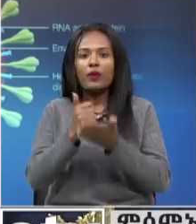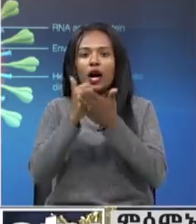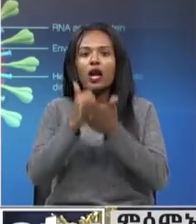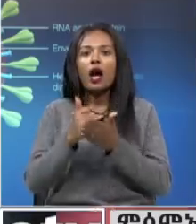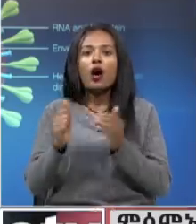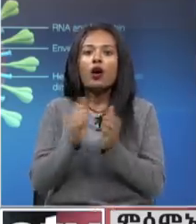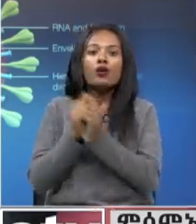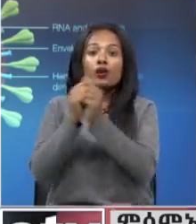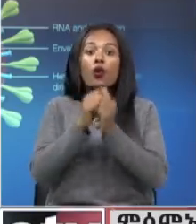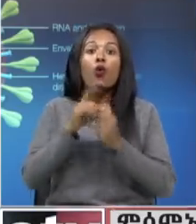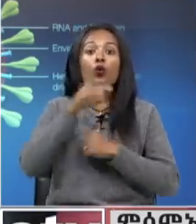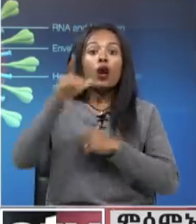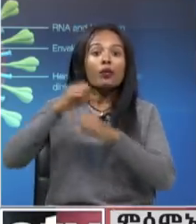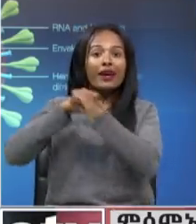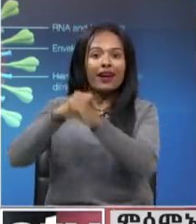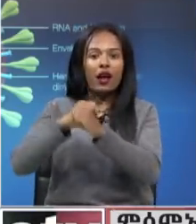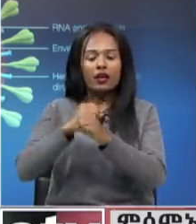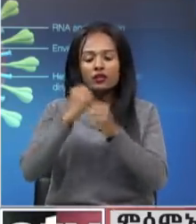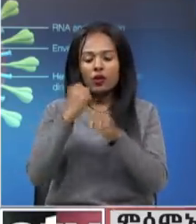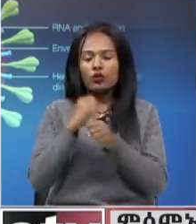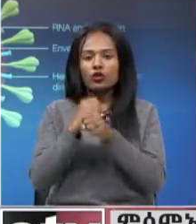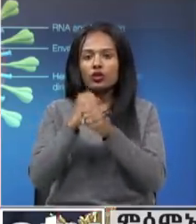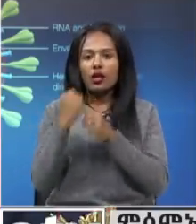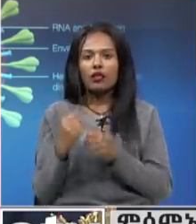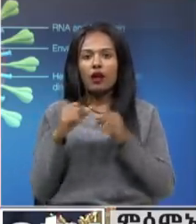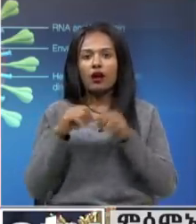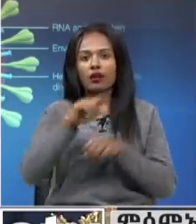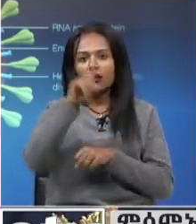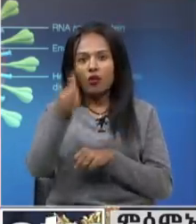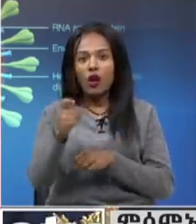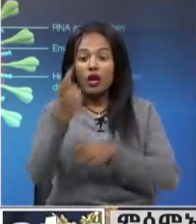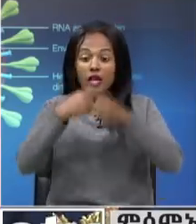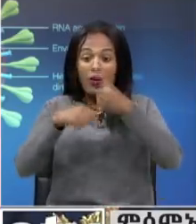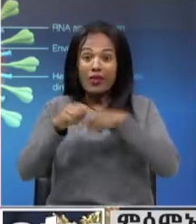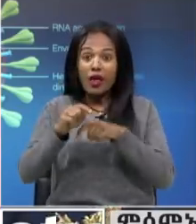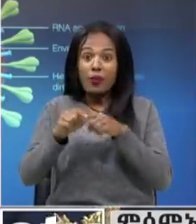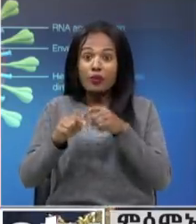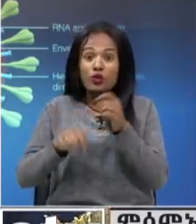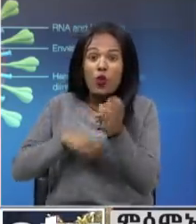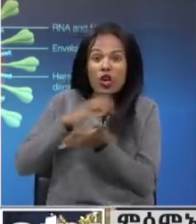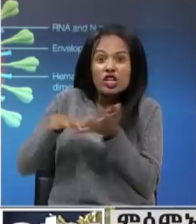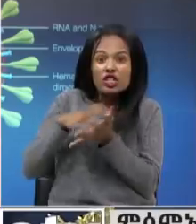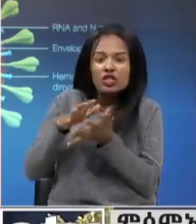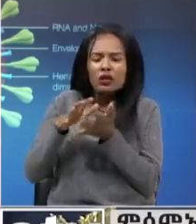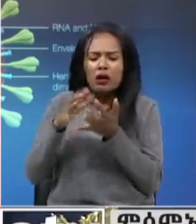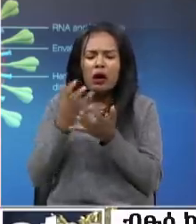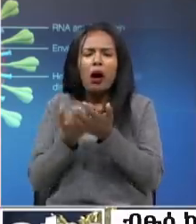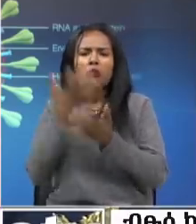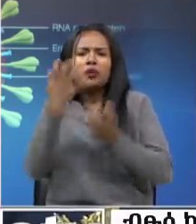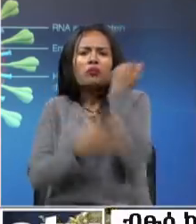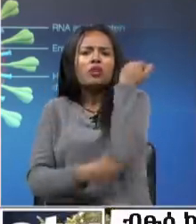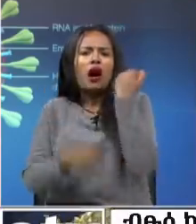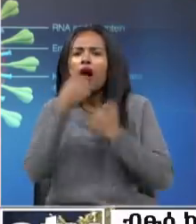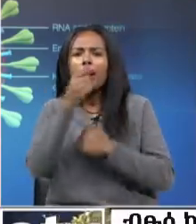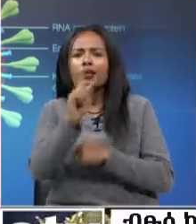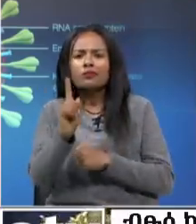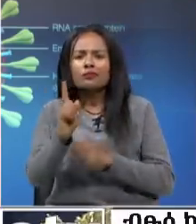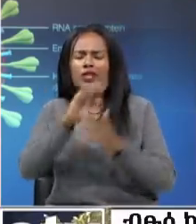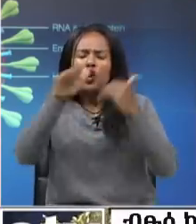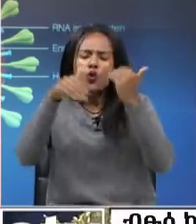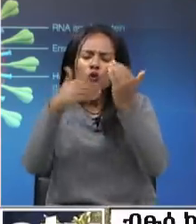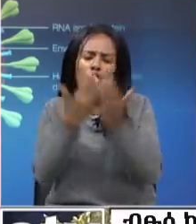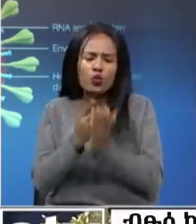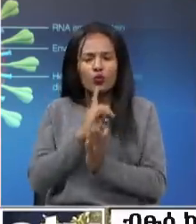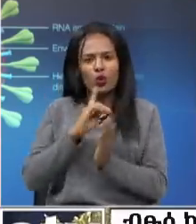ኮሮናን የመከላከል ስራዎችን እንዲያጠናክርም ጠይቀዋል። የመጣብን ወረርሽኝ ሀብታም ድሃ አይልም፣ ለሁሉ ነው።